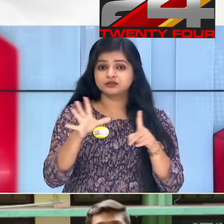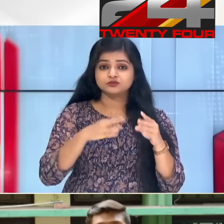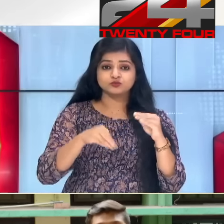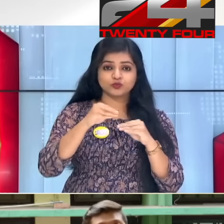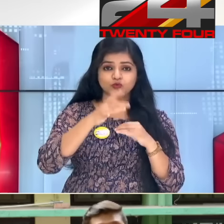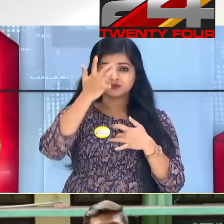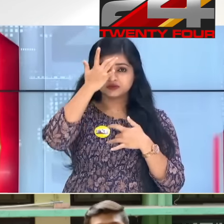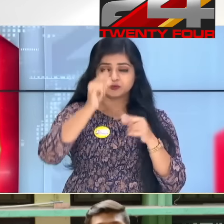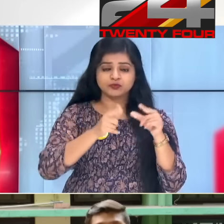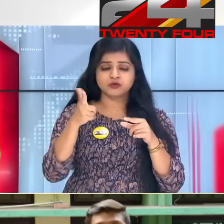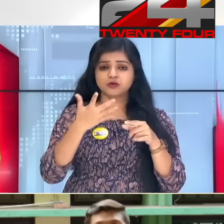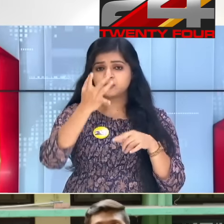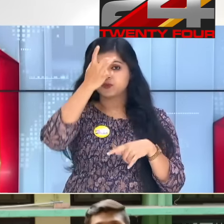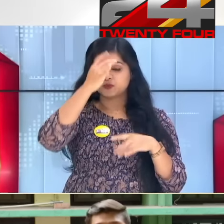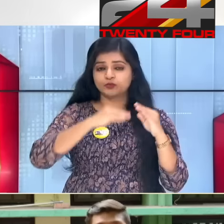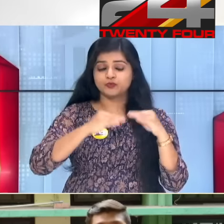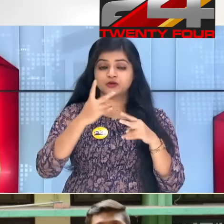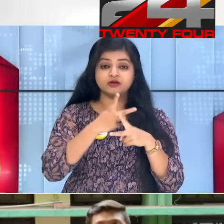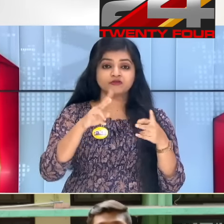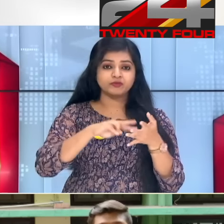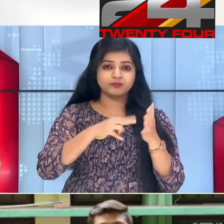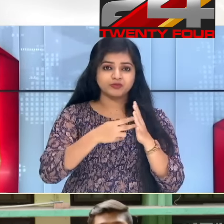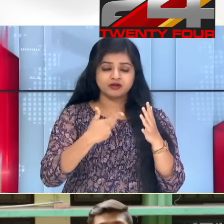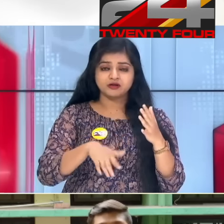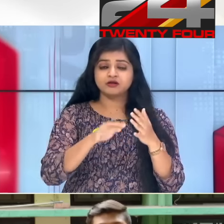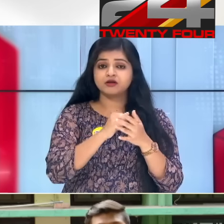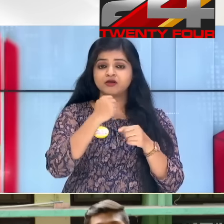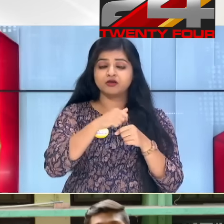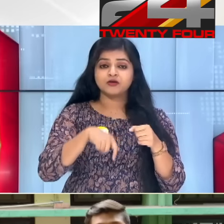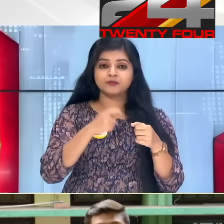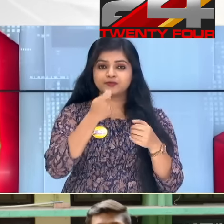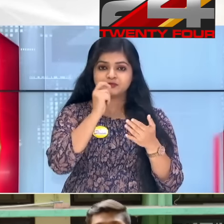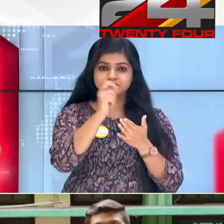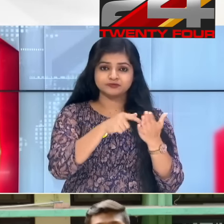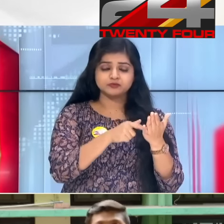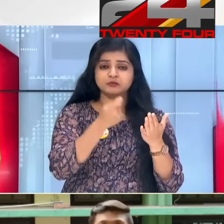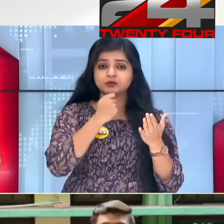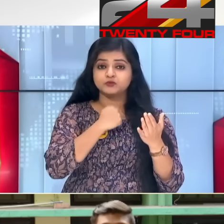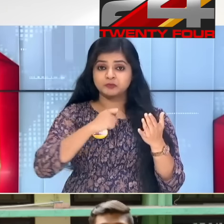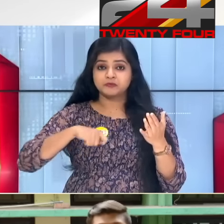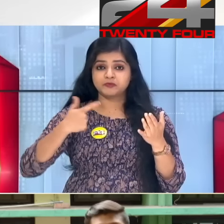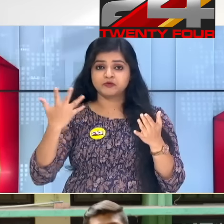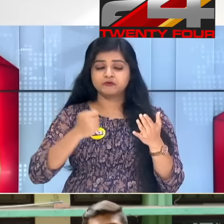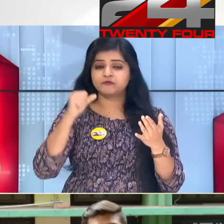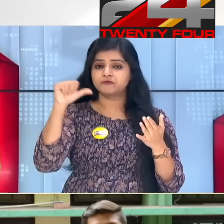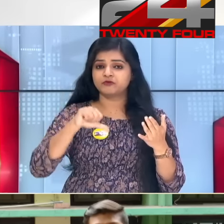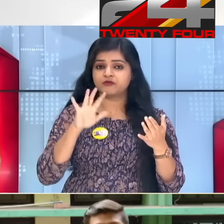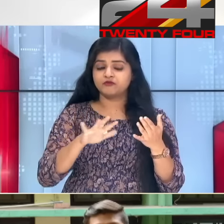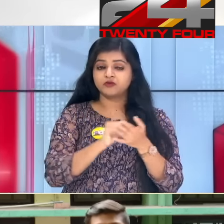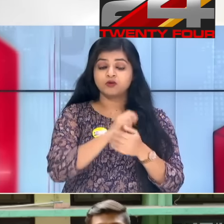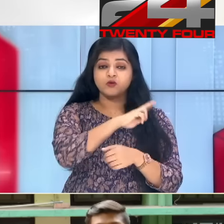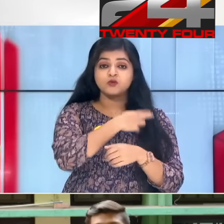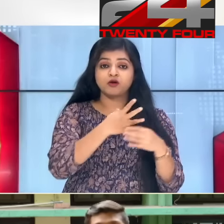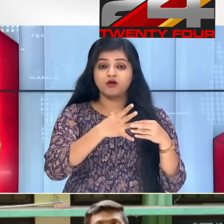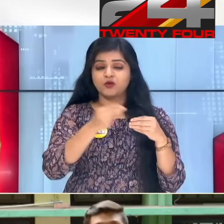പ്രതിസന്ധിയിൽ ആയിരിക്കുന്നത് ഈ പലതരം പദ്ധതികളിൽ ഉൾപ്പെട്ടവർക്കും ഈ കുറിപ്പടികളിലുള്ള മരുന്നുകൾ വാങ്ങുന്നതിൽ ബുദ്ധിമുട്ടുണ്ട് പലപ്പോഴും ഈ ആശുപത്രിക്ക്